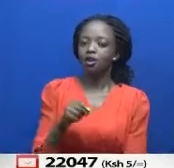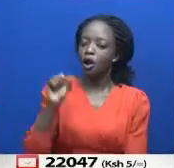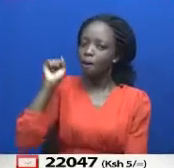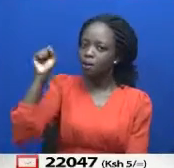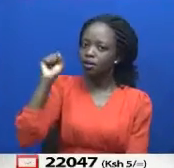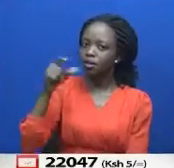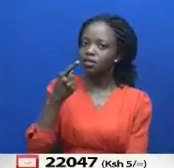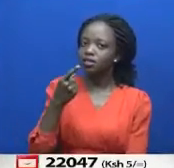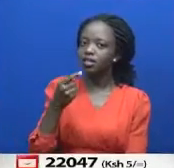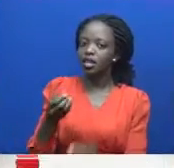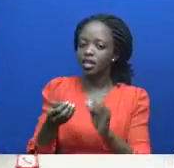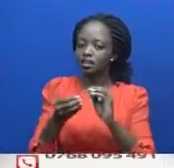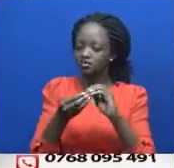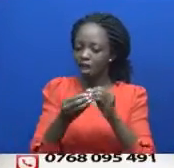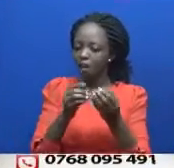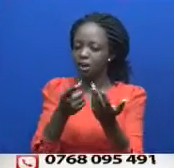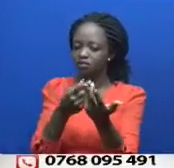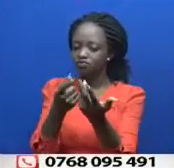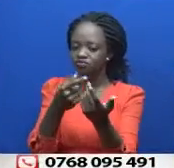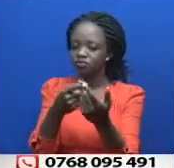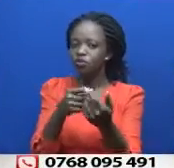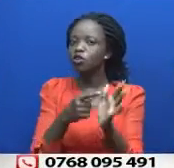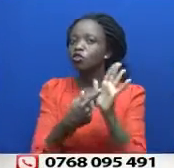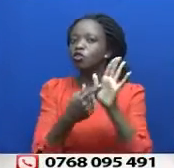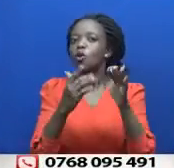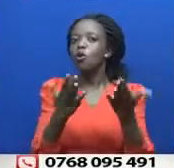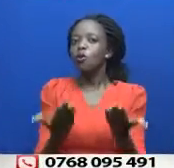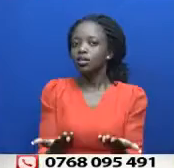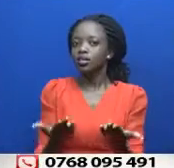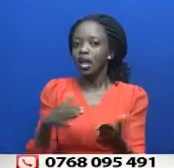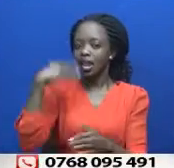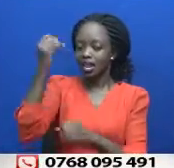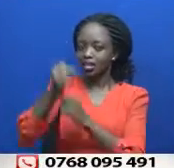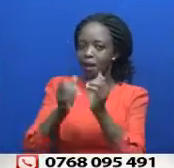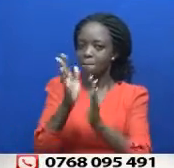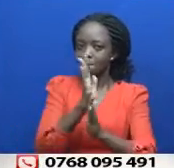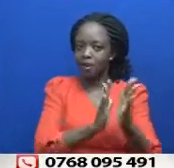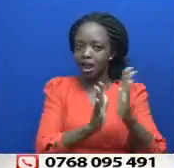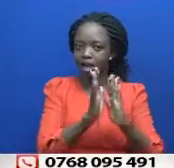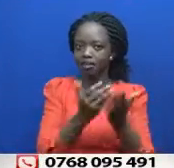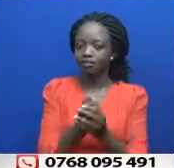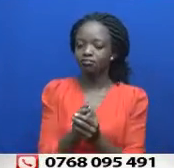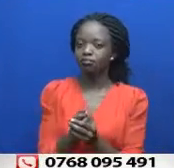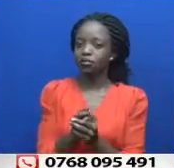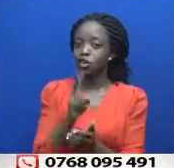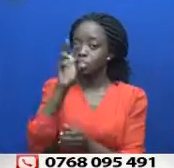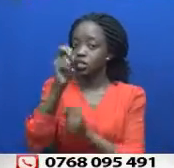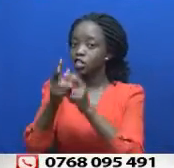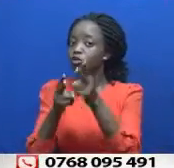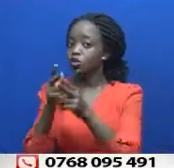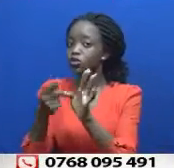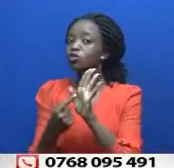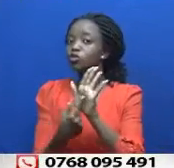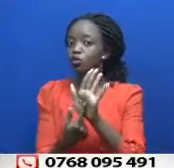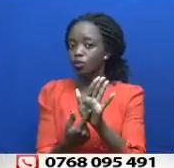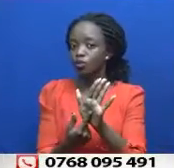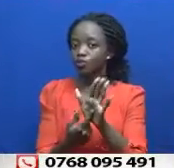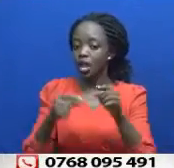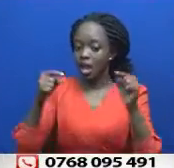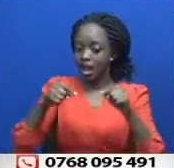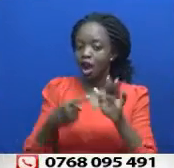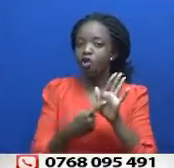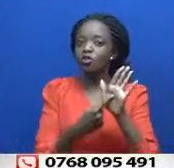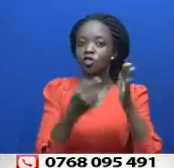hizi zinamaanisha nini taifa linapojiandaa kwa uchaguzi mkuu ujao wa kumrithi Rais Uhuru Kenyatta? 2022 inamaanisha kwamba ya saizi